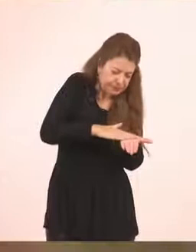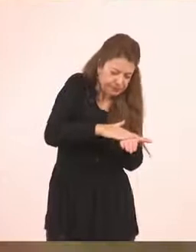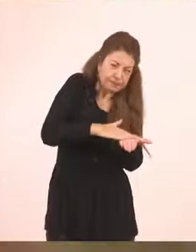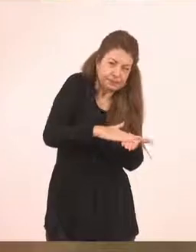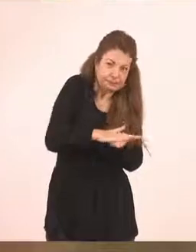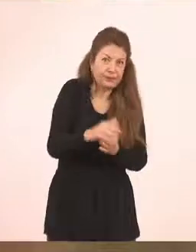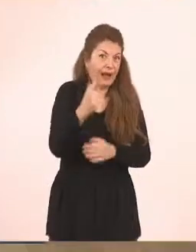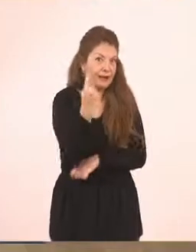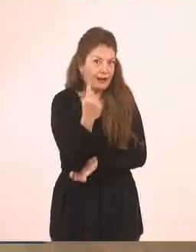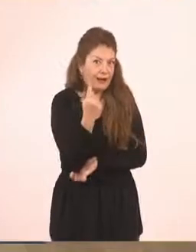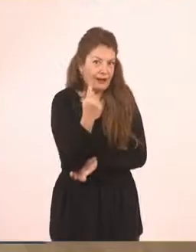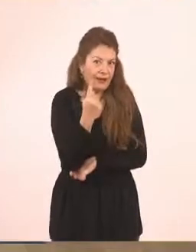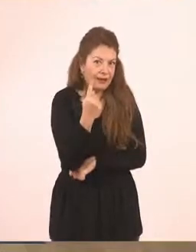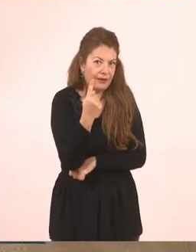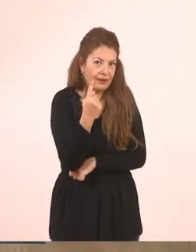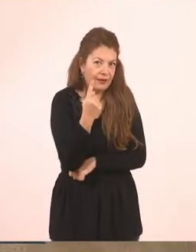Ένα.